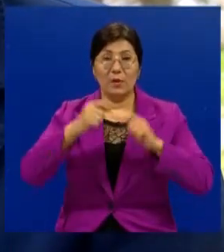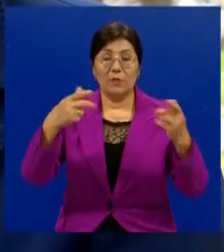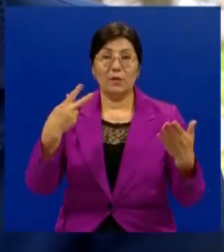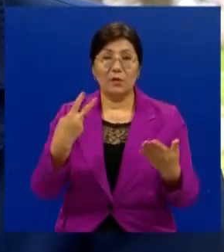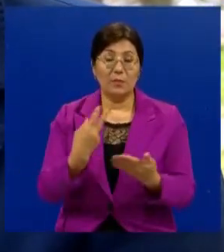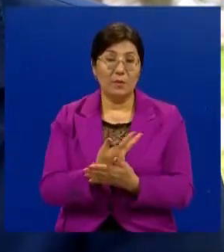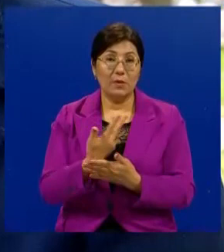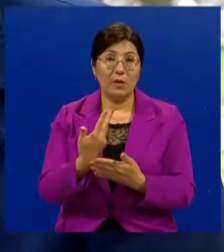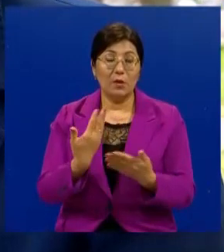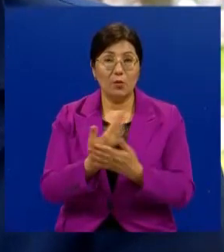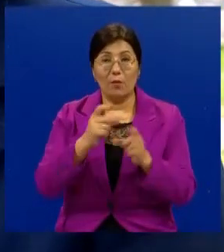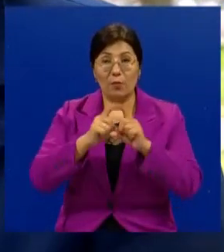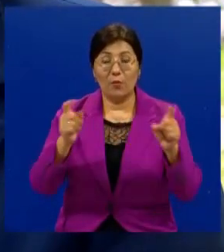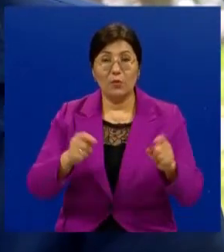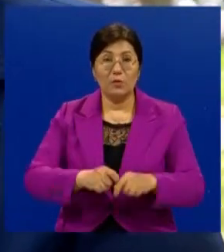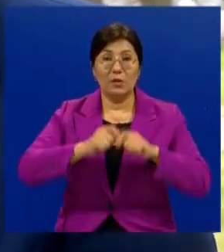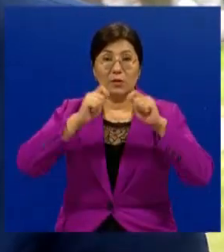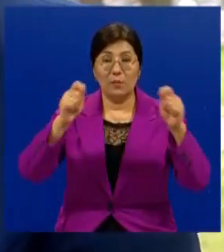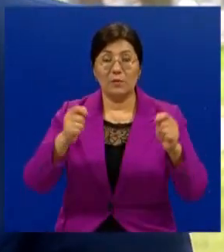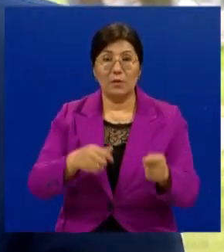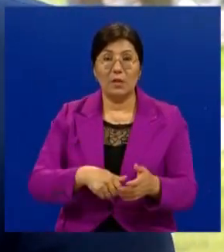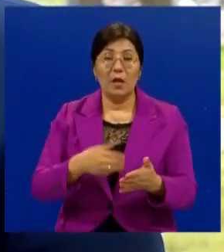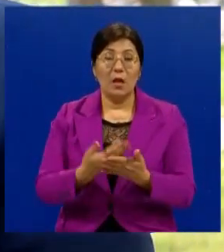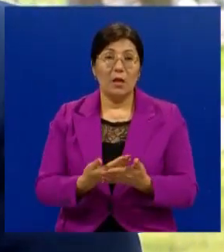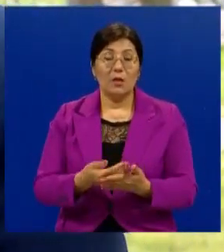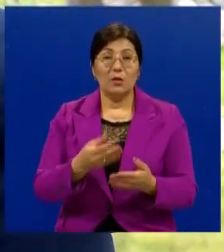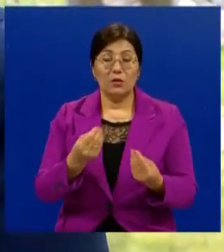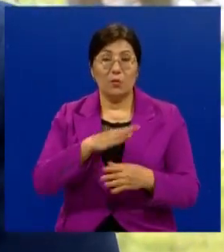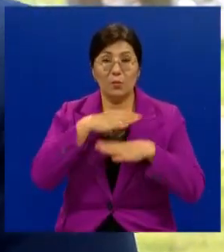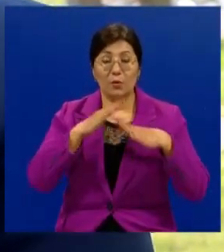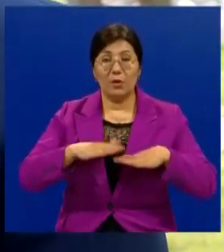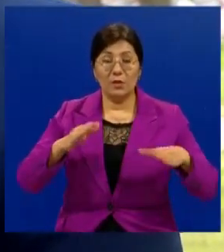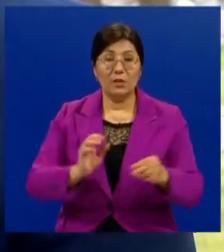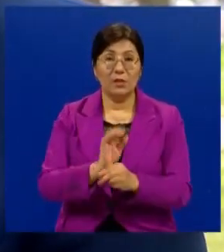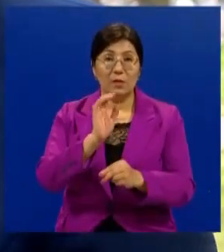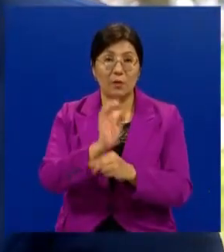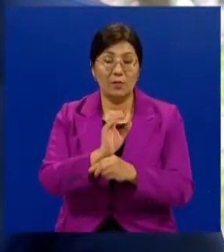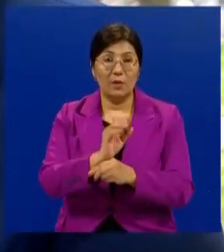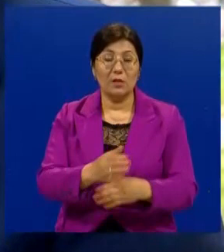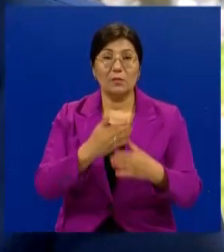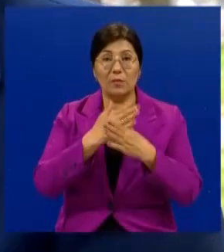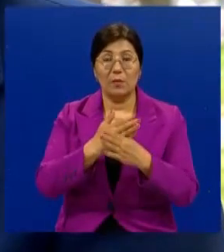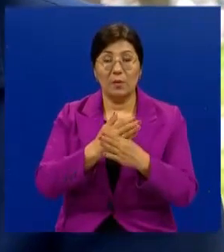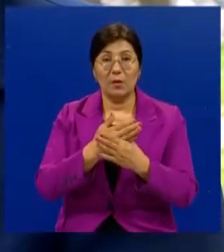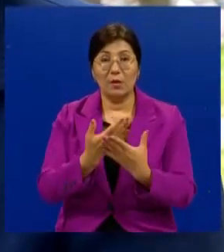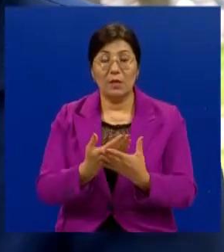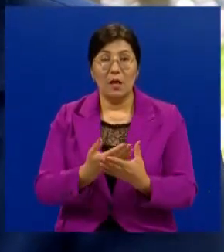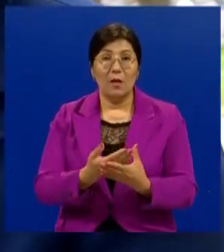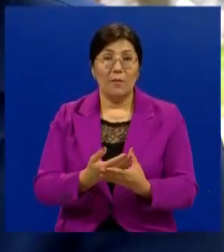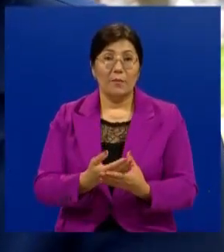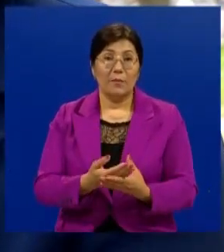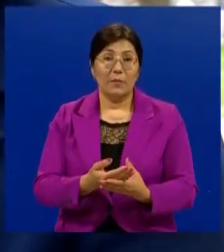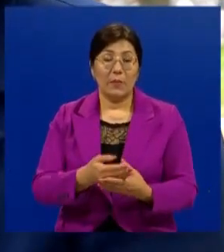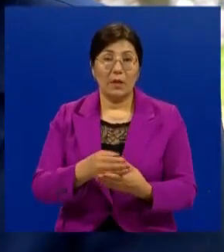детей. Еще 6 тысяч детей получат путевки за счет средств крупных предприятий области. Еще 300 одаренных детей